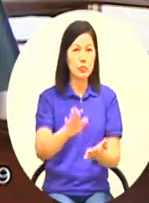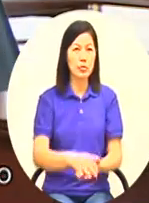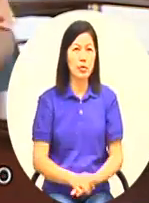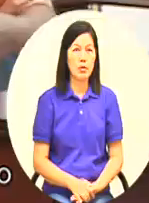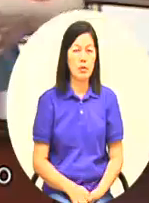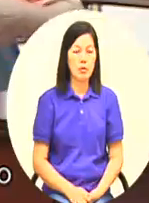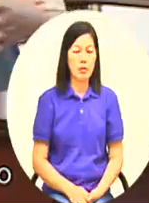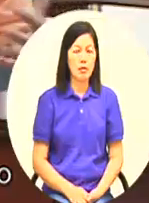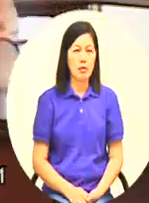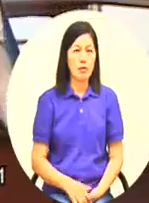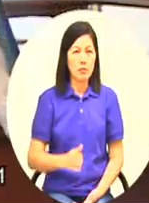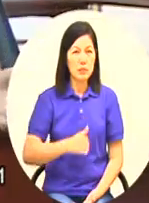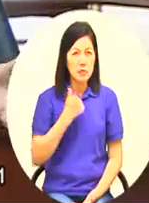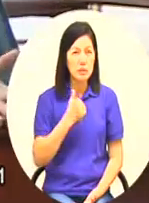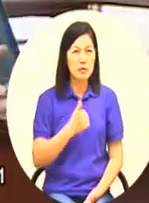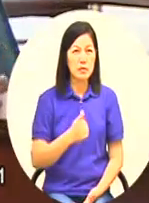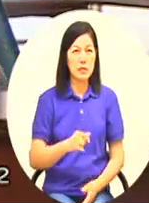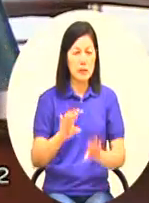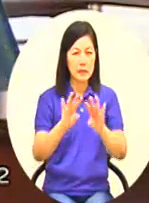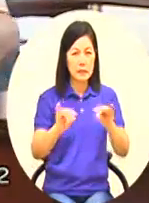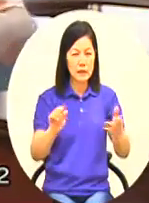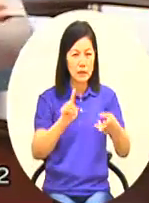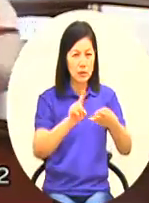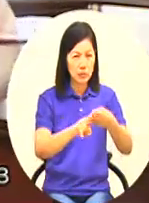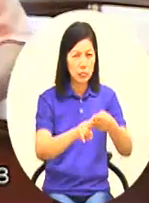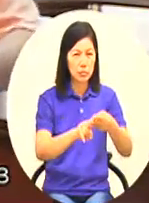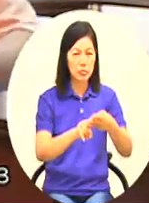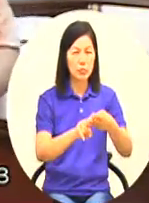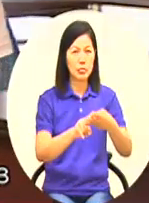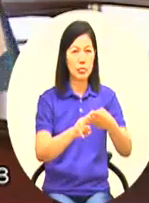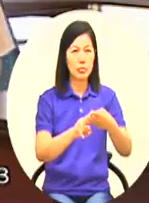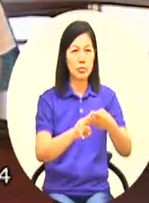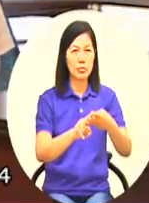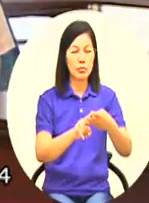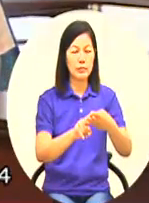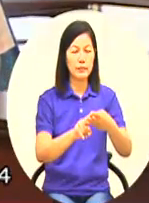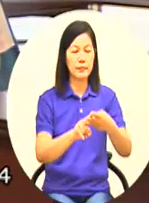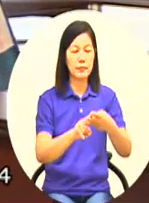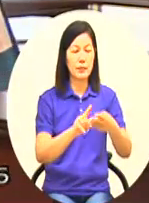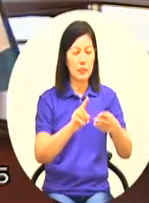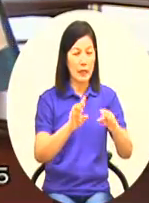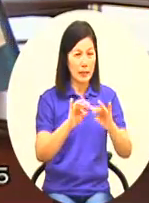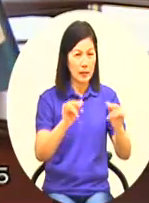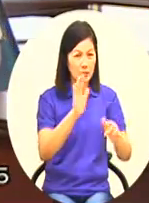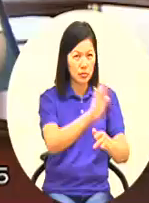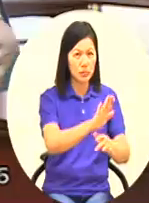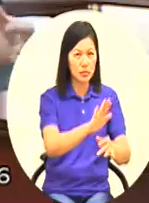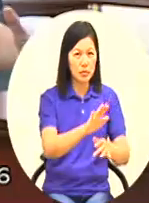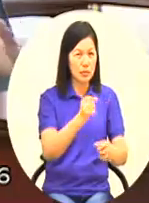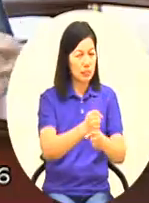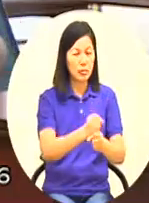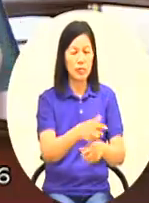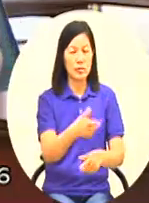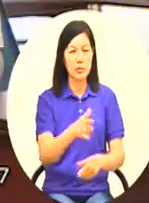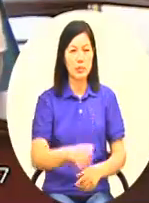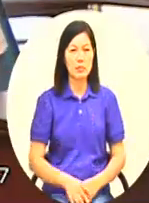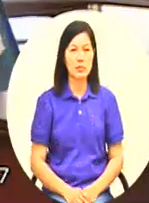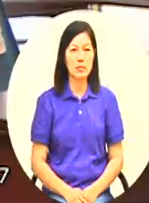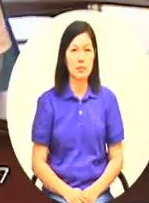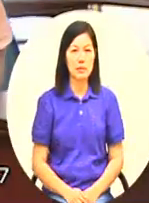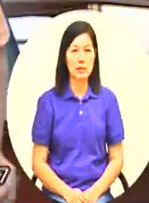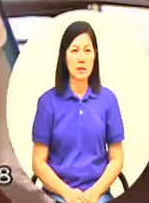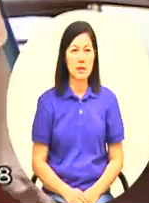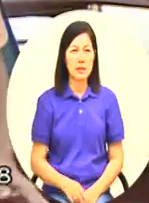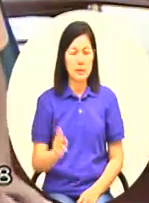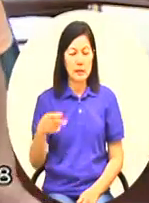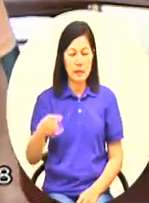主在做的，你画是伊人做土地，但是伊会做土地，你还佫甲伊讲